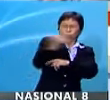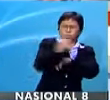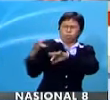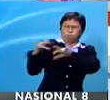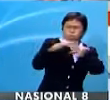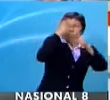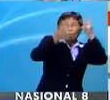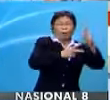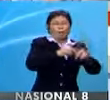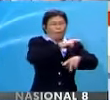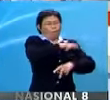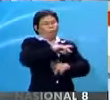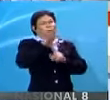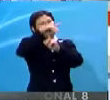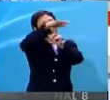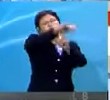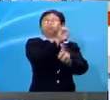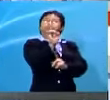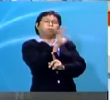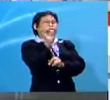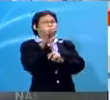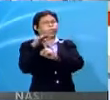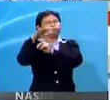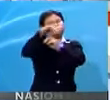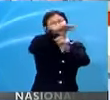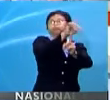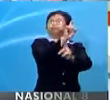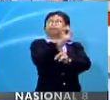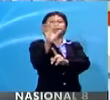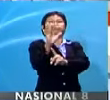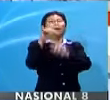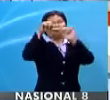merupakan satu-satunya penghubung yang boleh